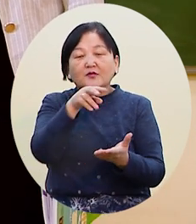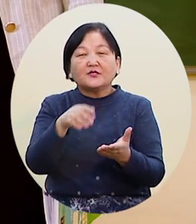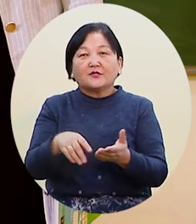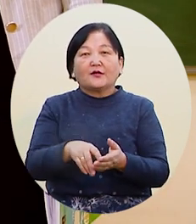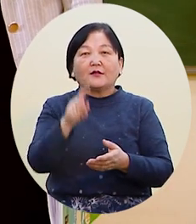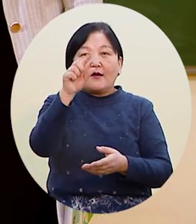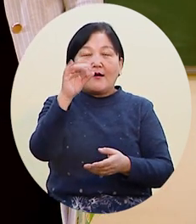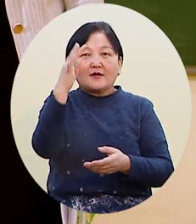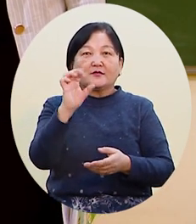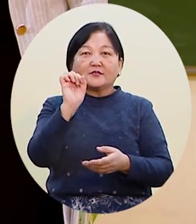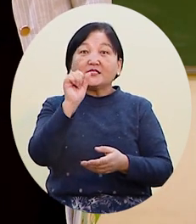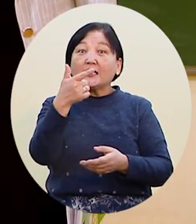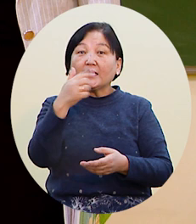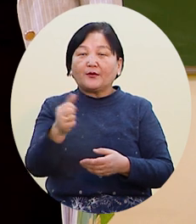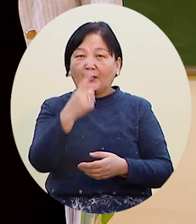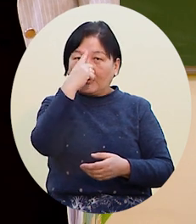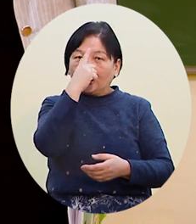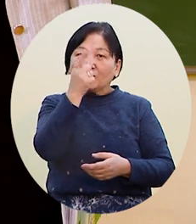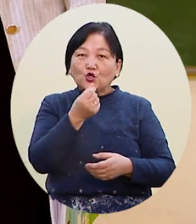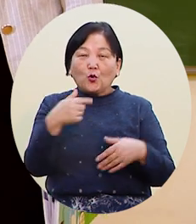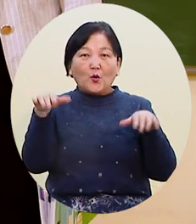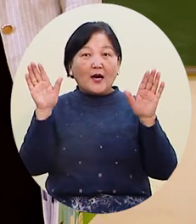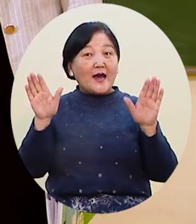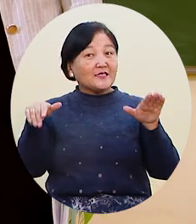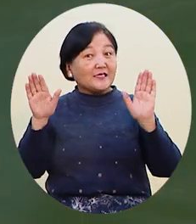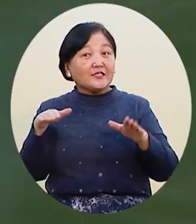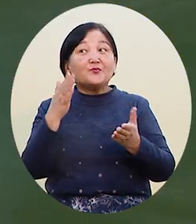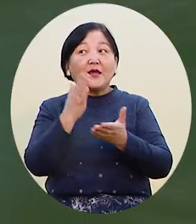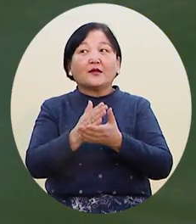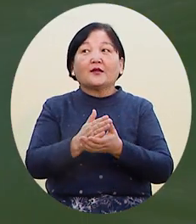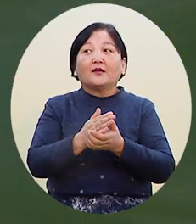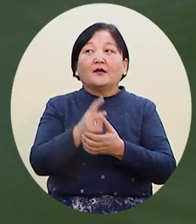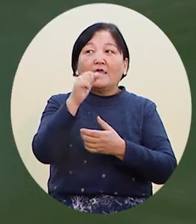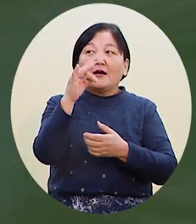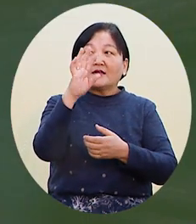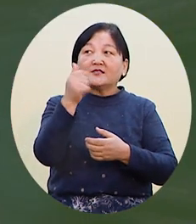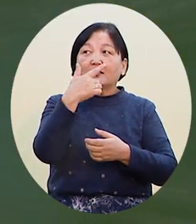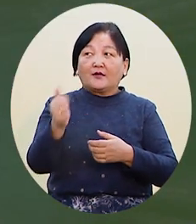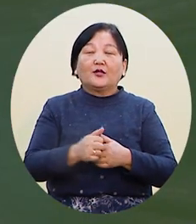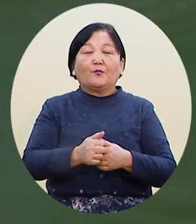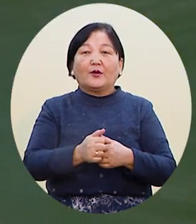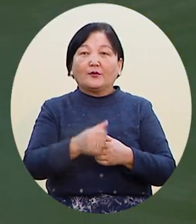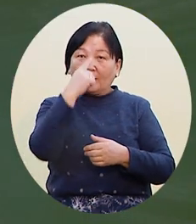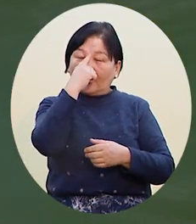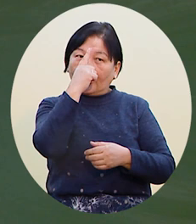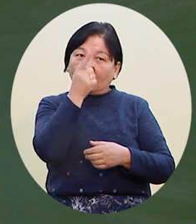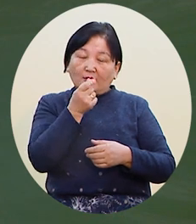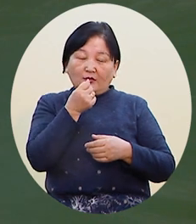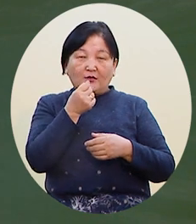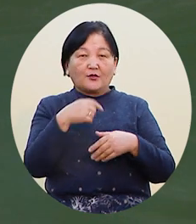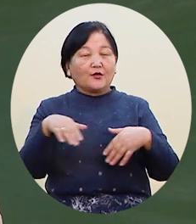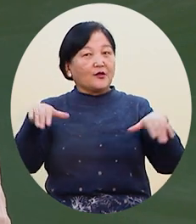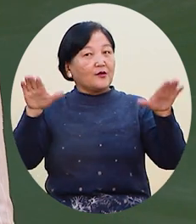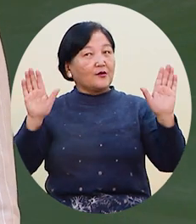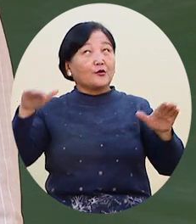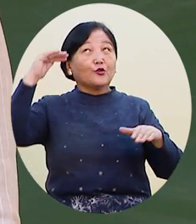гэдэг үг байна. Харцаг бол шууман харцаг гэж одоо зохиол дээр бол төрслөгдөж байгаа. Шууман гэдэг үг нь харцгыгаа одоо тодруулж байгаа тэмдэг нэрийн